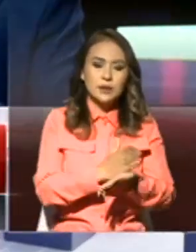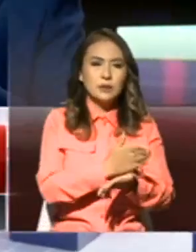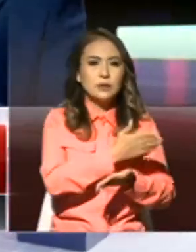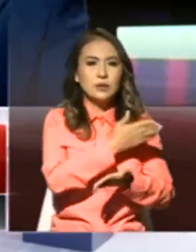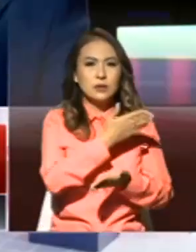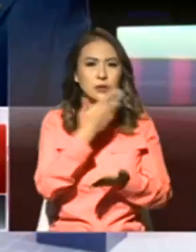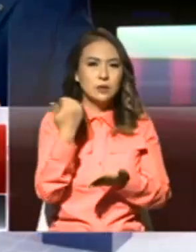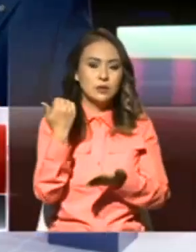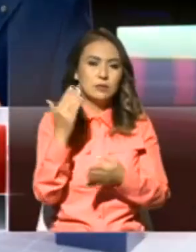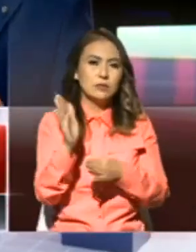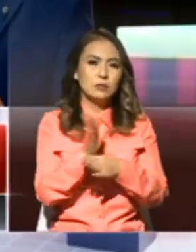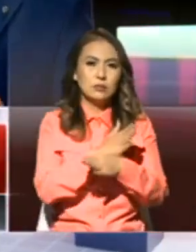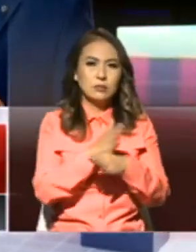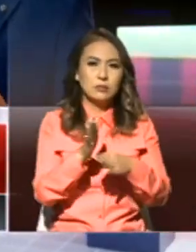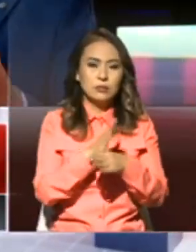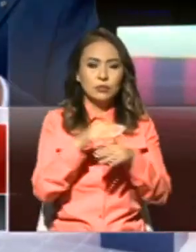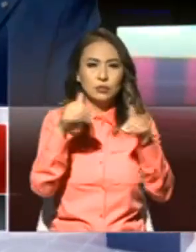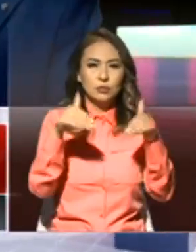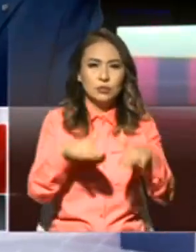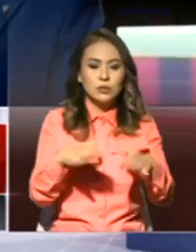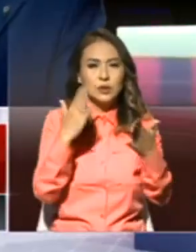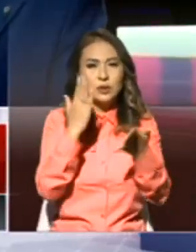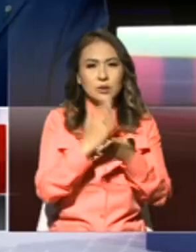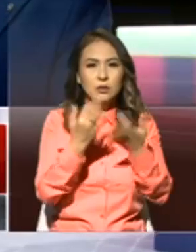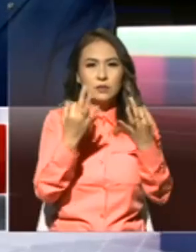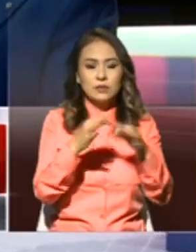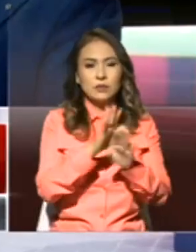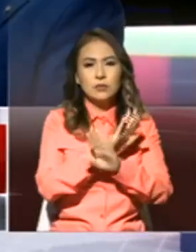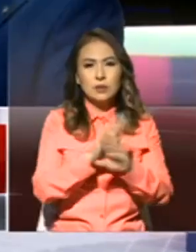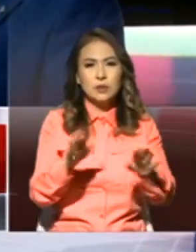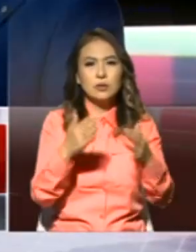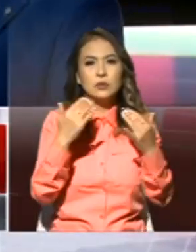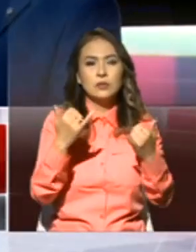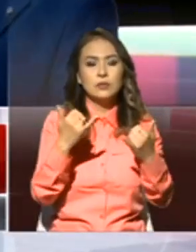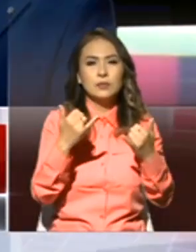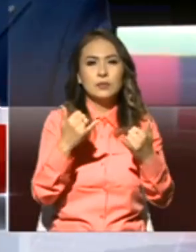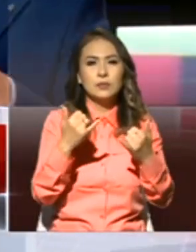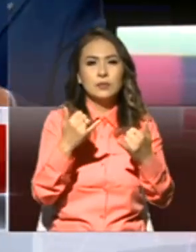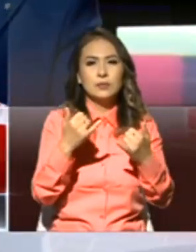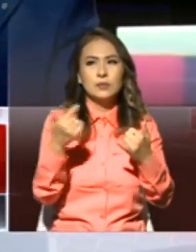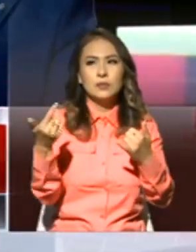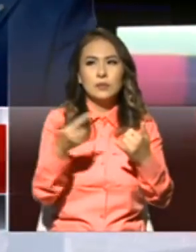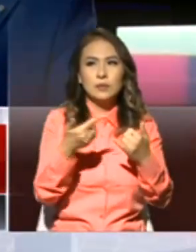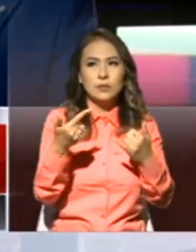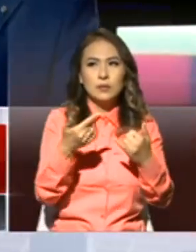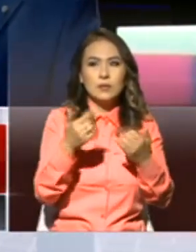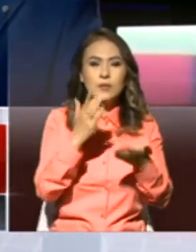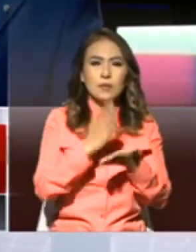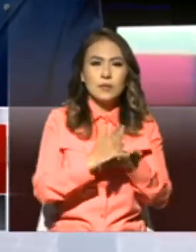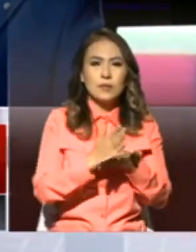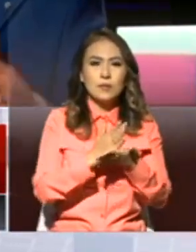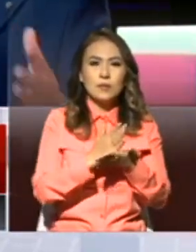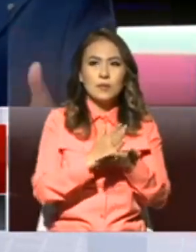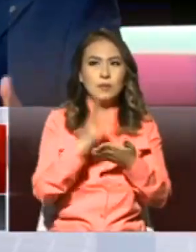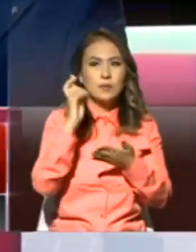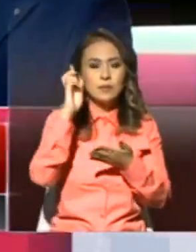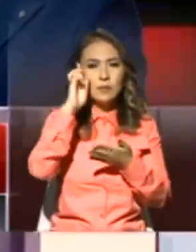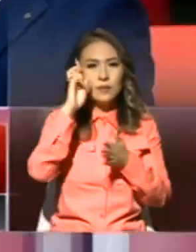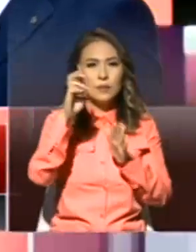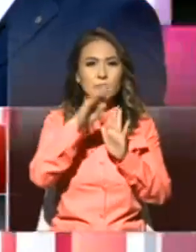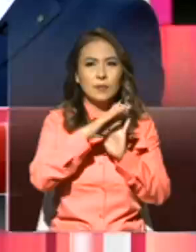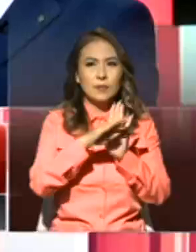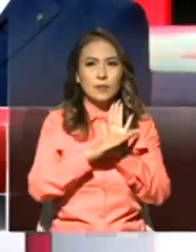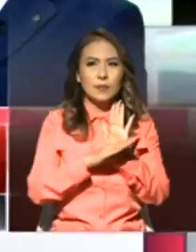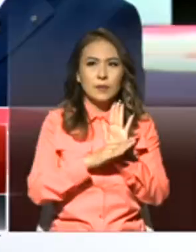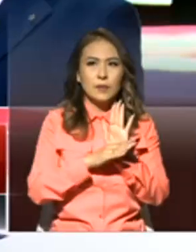жаңағы үлескердің ақшасын қабылдауға, рұқсаты жоқ па деген сияқты, немесе жаңағы кепілі жаңа гарантиясы бар ма деген сияқты мемлекет тарапынан ол жоқ па деген